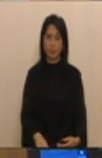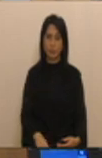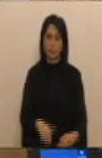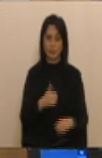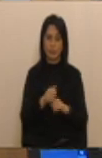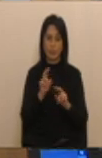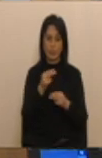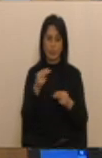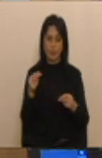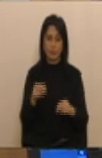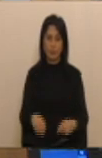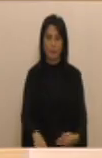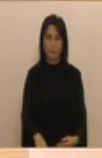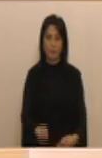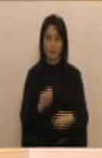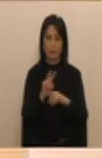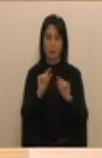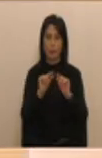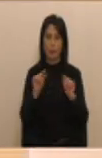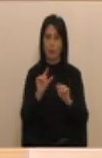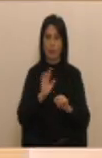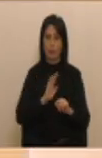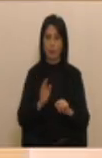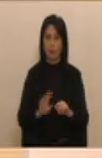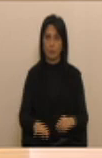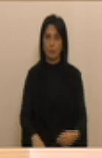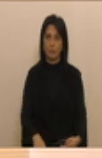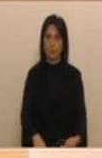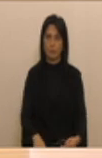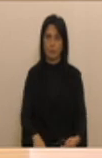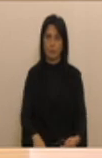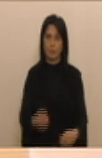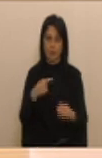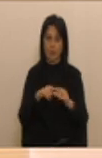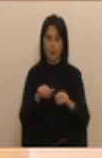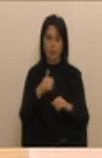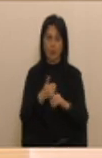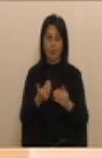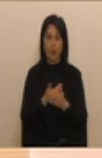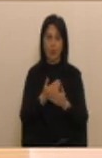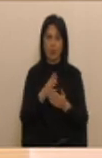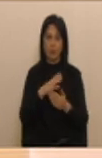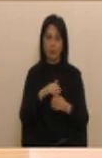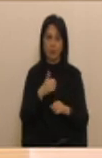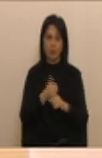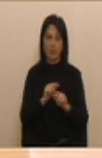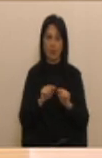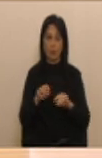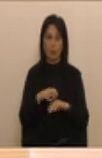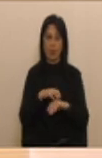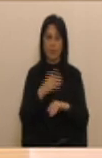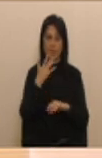თავარი თემა 12 პუნქტი არ ყოფილა. გამოვიდა რომ თავარი ამბავი იყო თავარ ოპოზიციურ